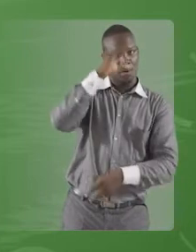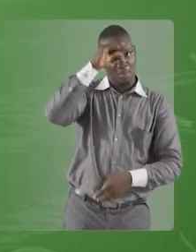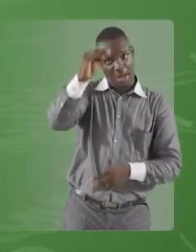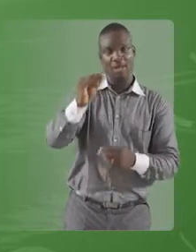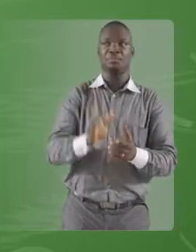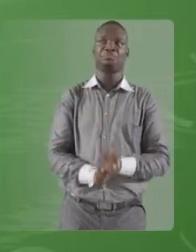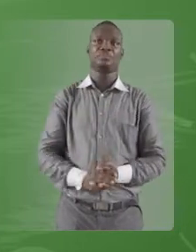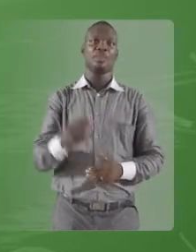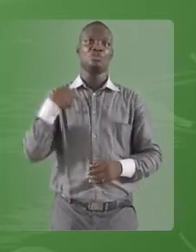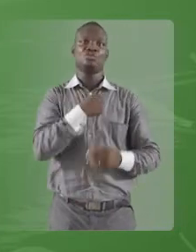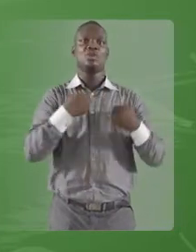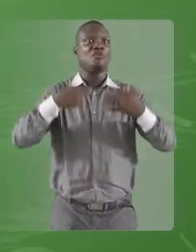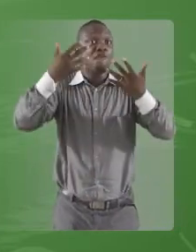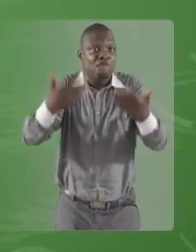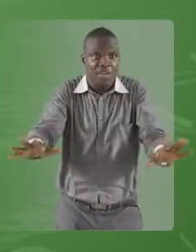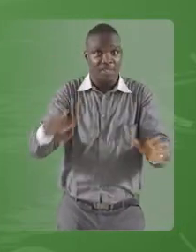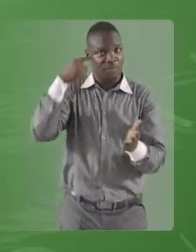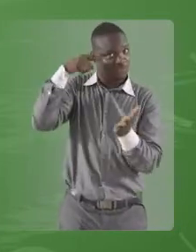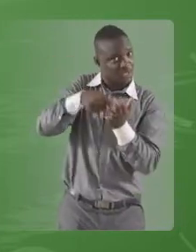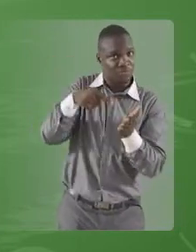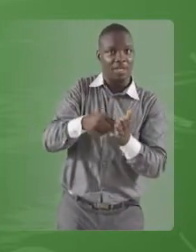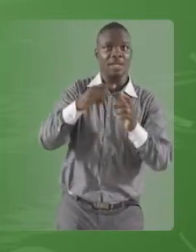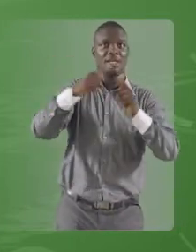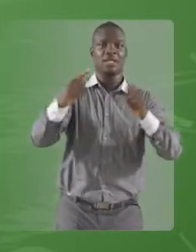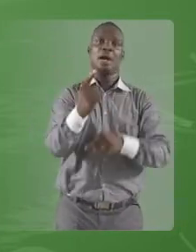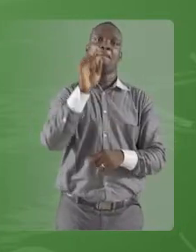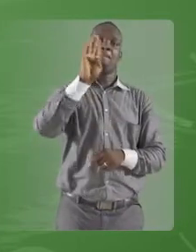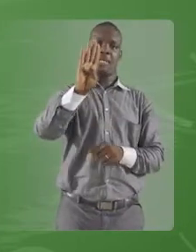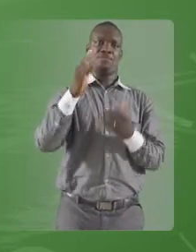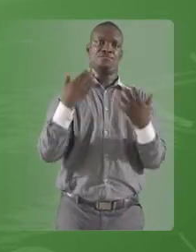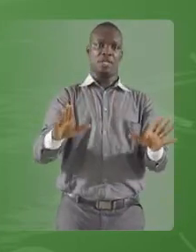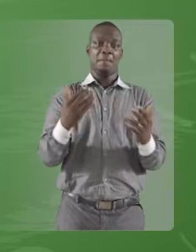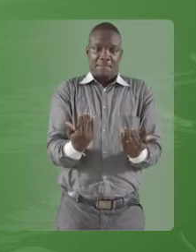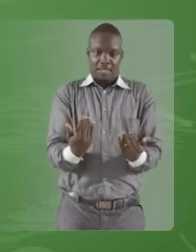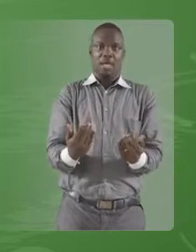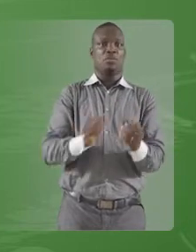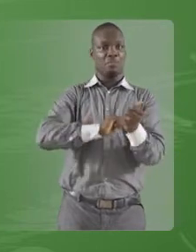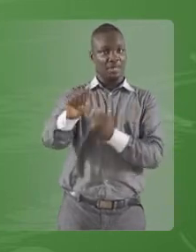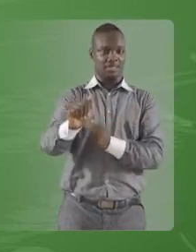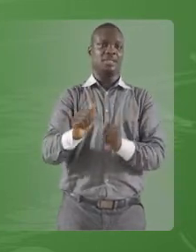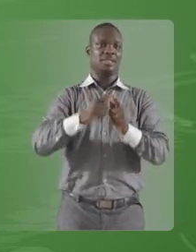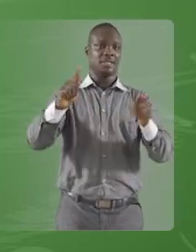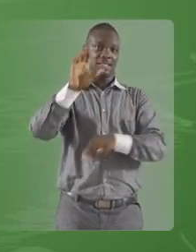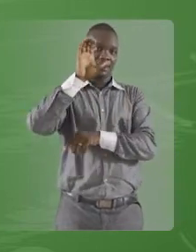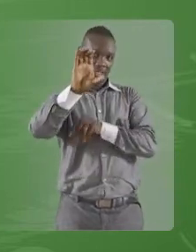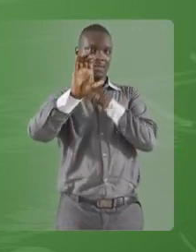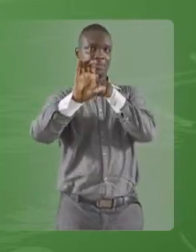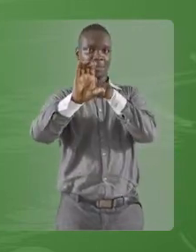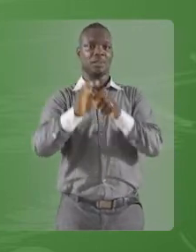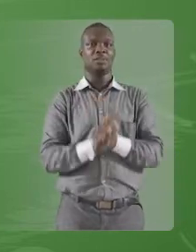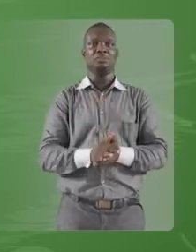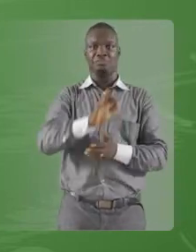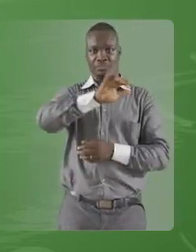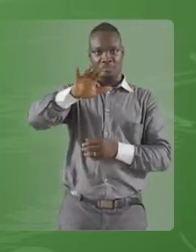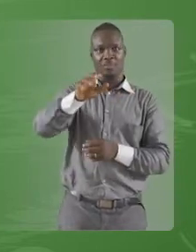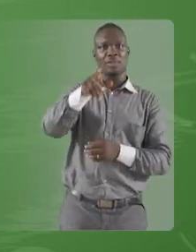vérifier le grand B, nous allons passer au grand C. Le grand C concerne l'organe reproducteur femelle